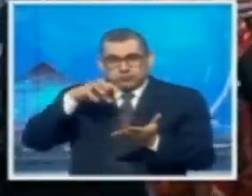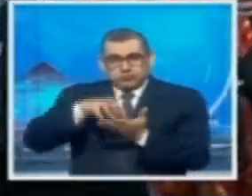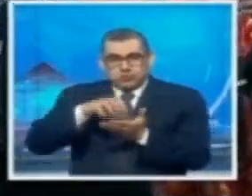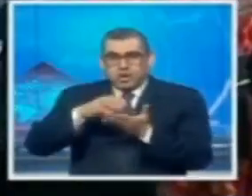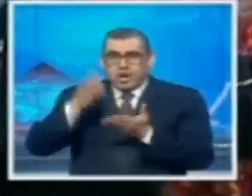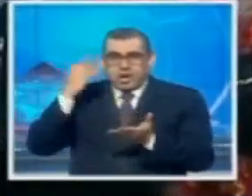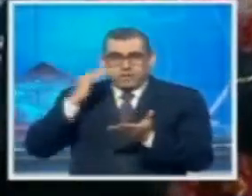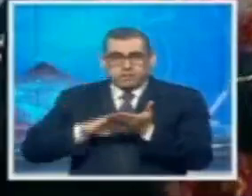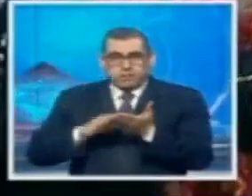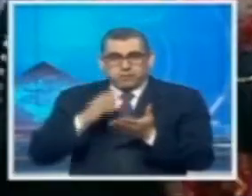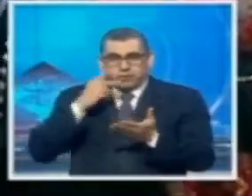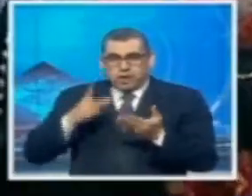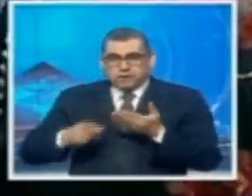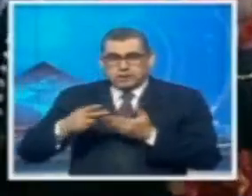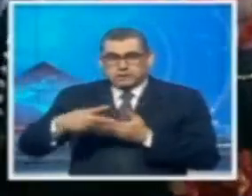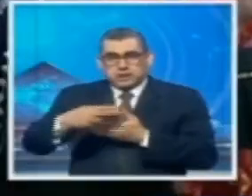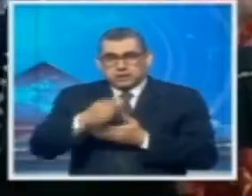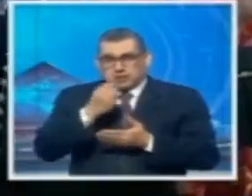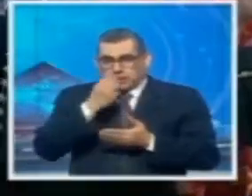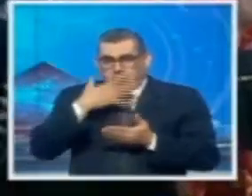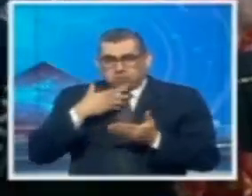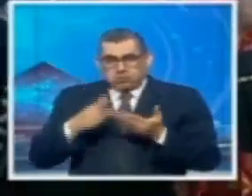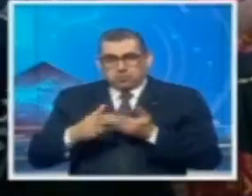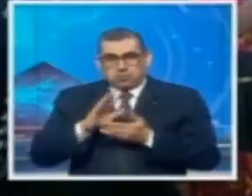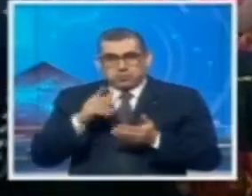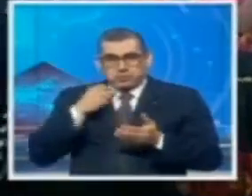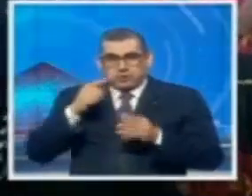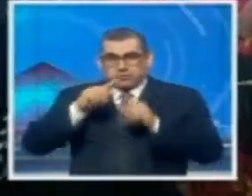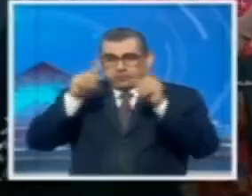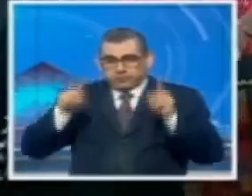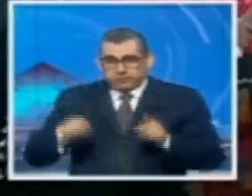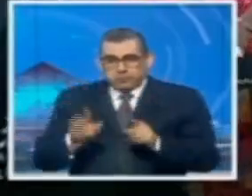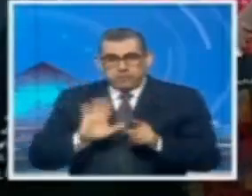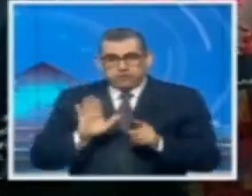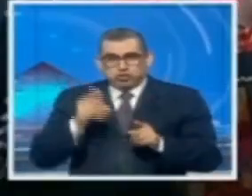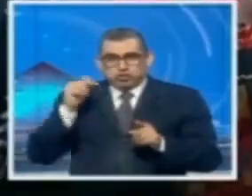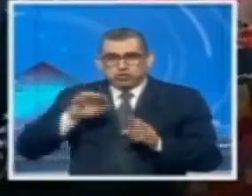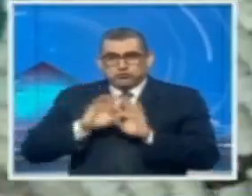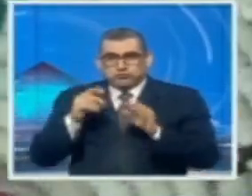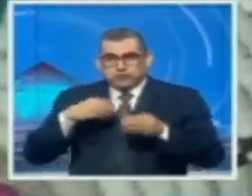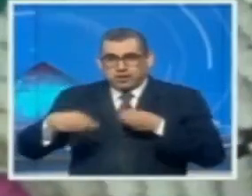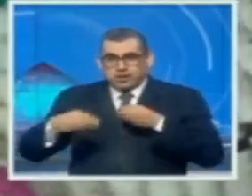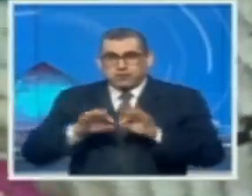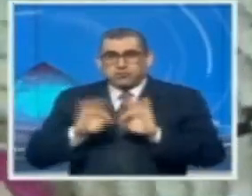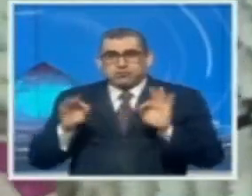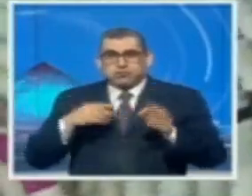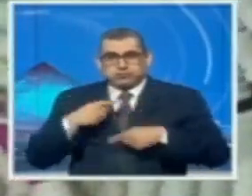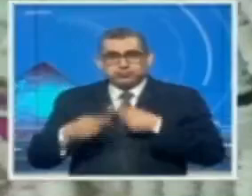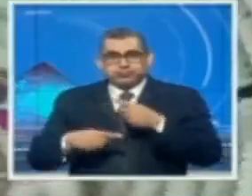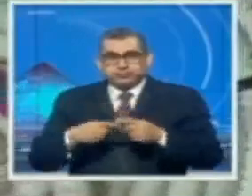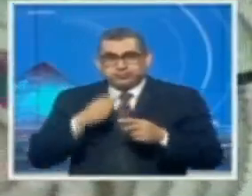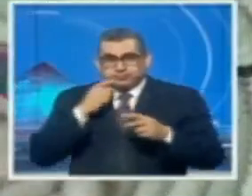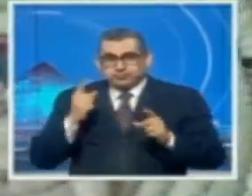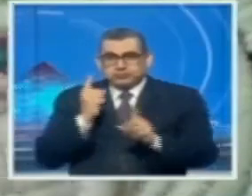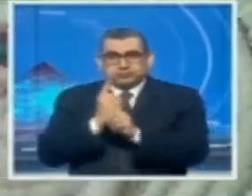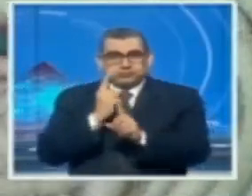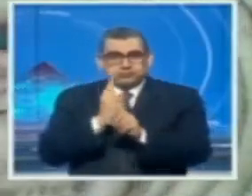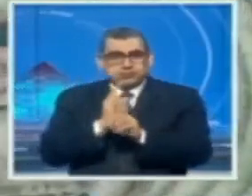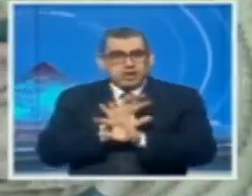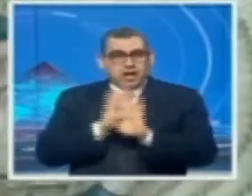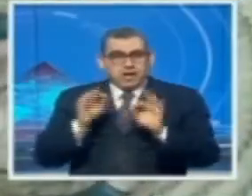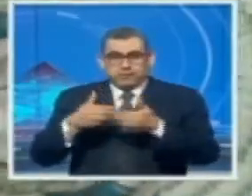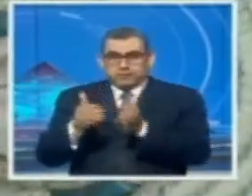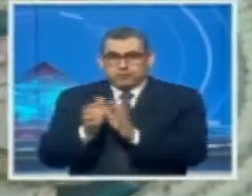بيعرف يعمله، كان بنقص كده اللي هو من غير البترون والجلد الطبيعي والتطريز. ملتقى لكافة الجهات